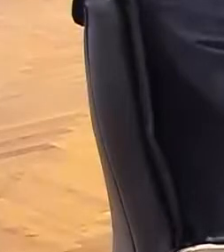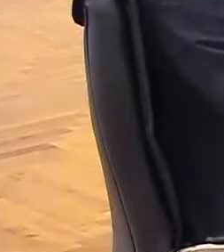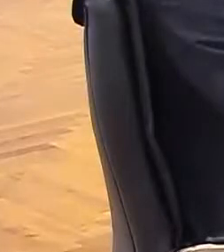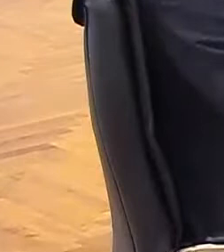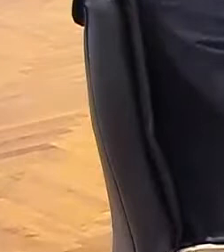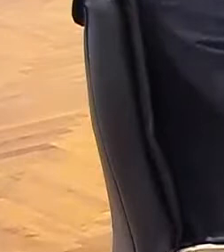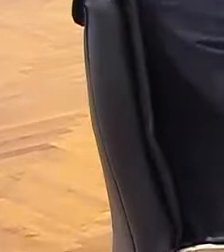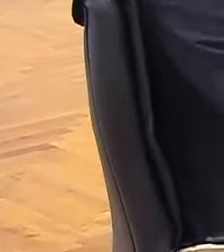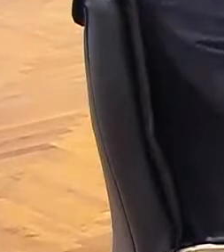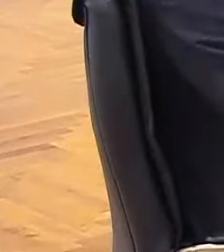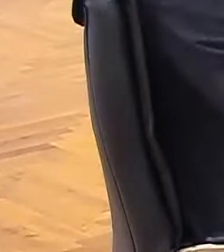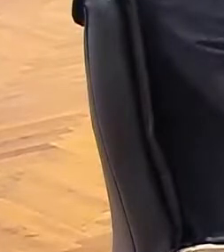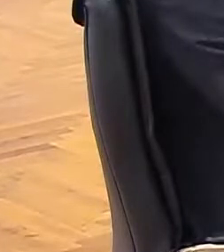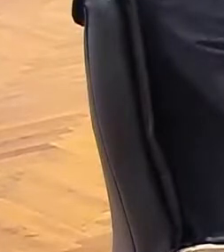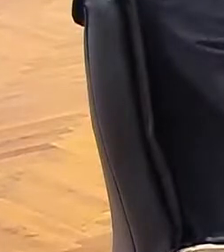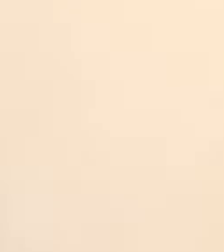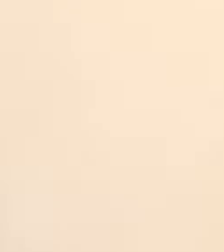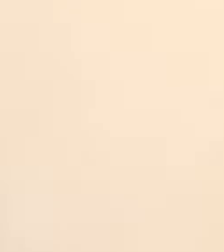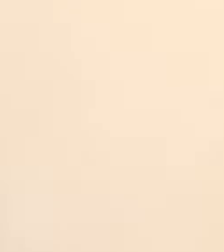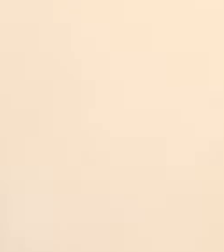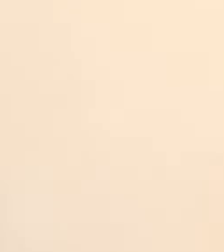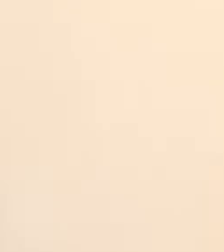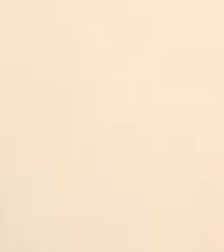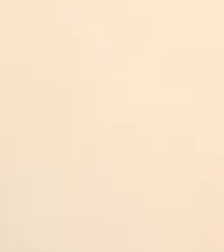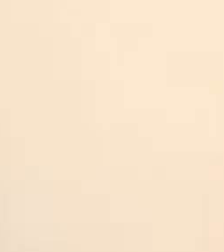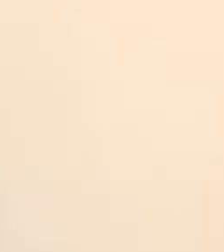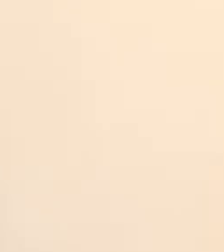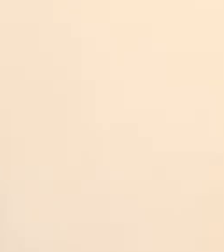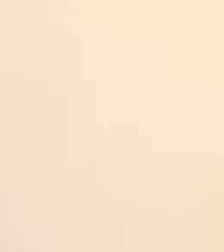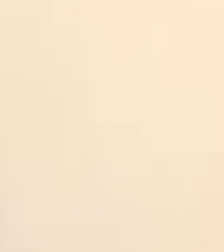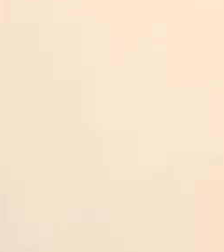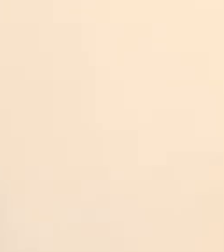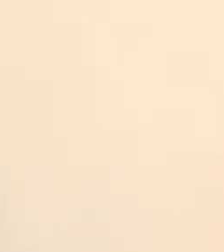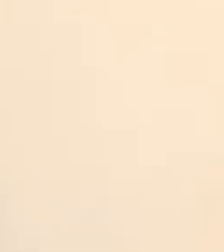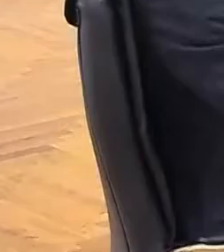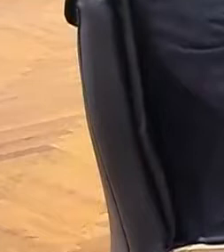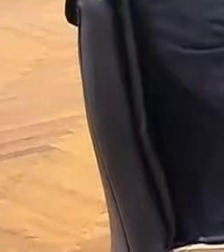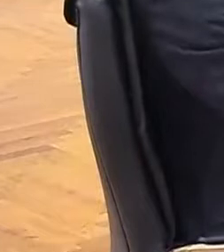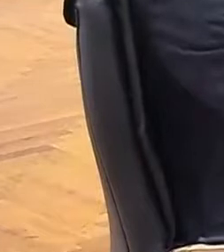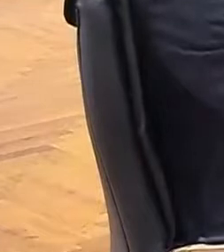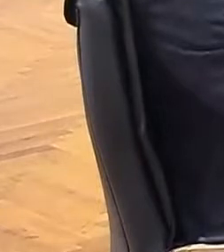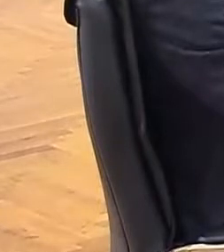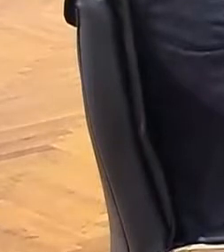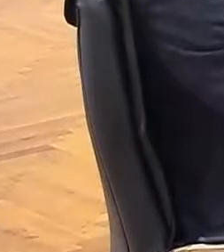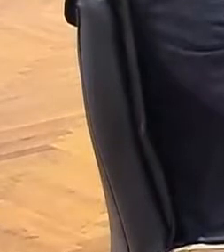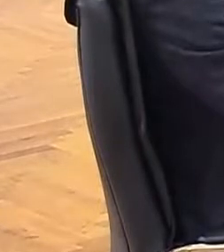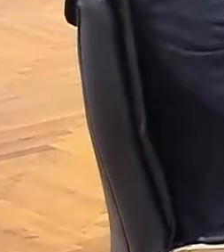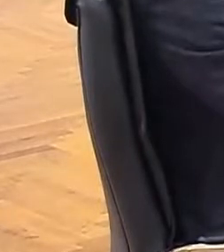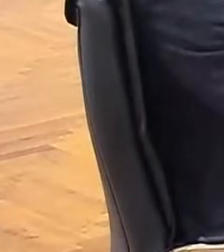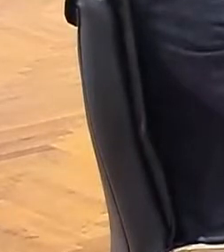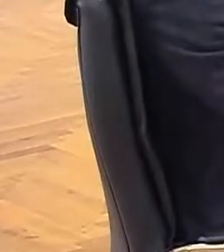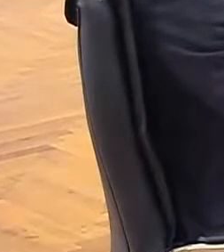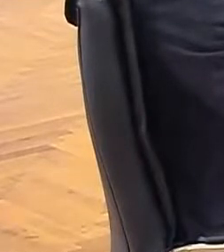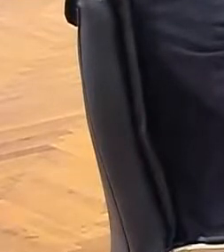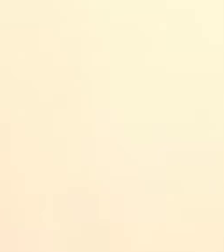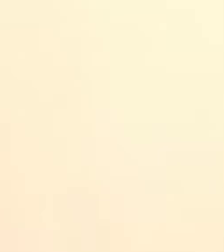сообщил аким Бахыжан Цыгентаев на заседании актива города. По словам главы мегаполиса, получившие тяжелые ранения получат 2 миллиона